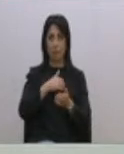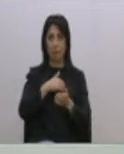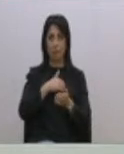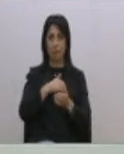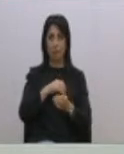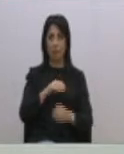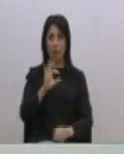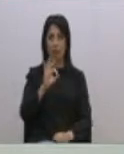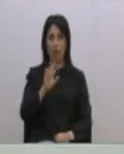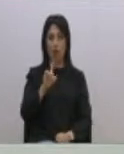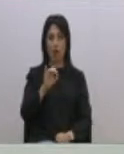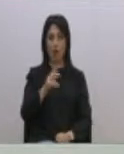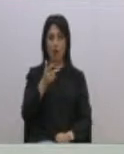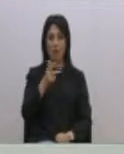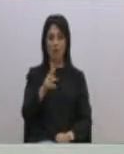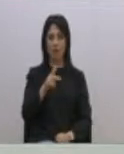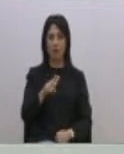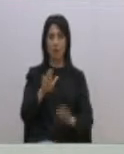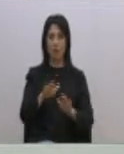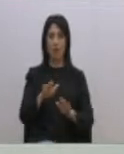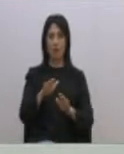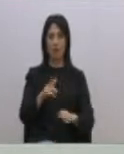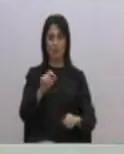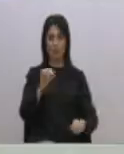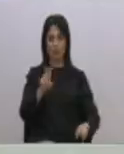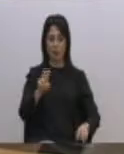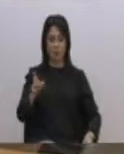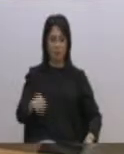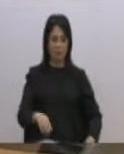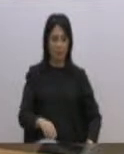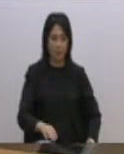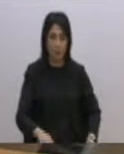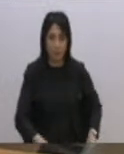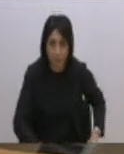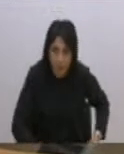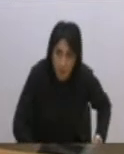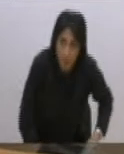ბატონო ანდრიო ხანაშვილი სამწუთი ადგილიდან თქვენ შეიძლება დამზადეთ.